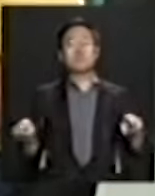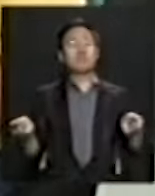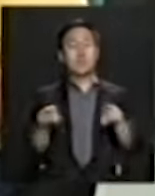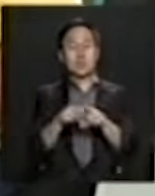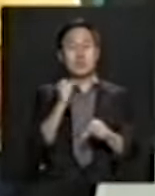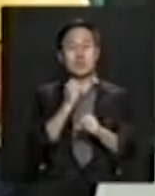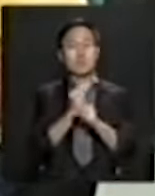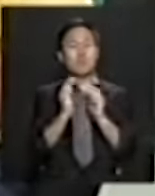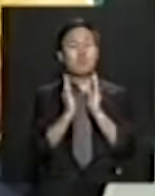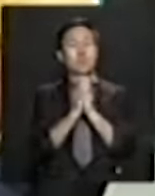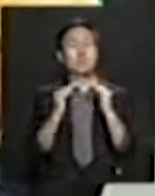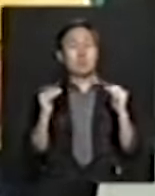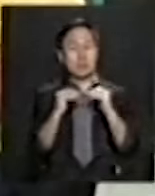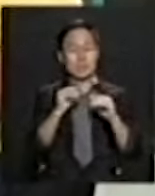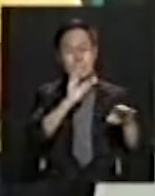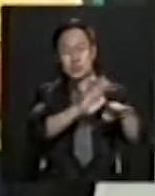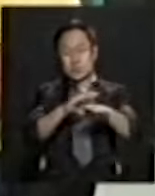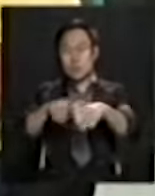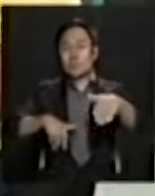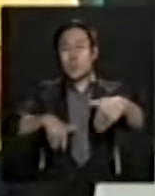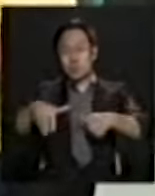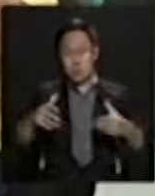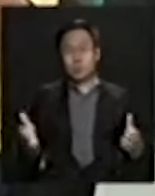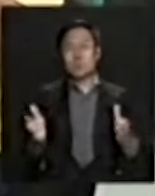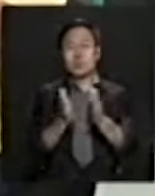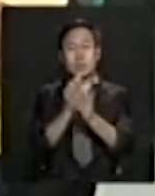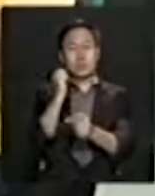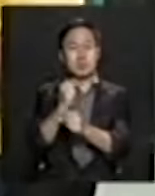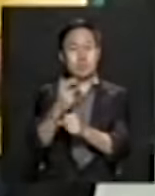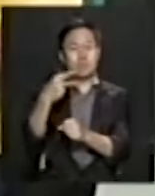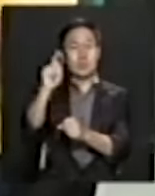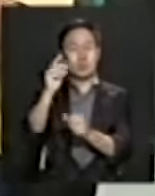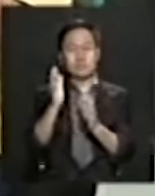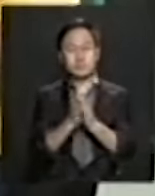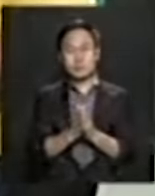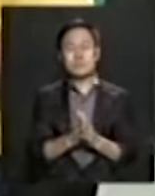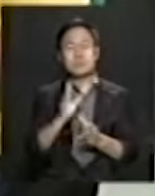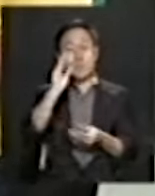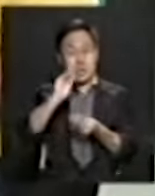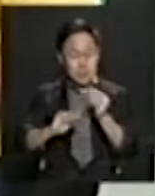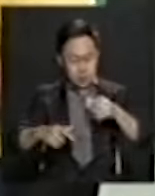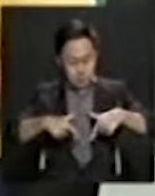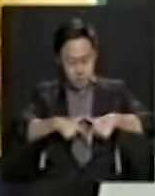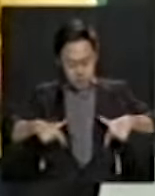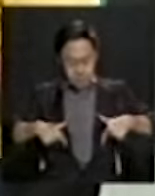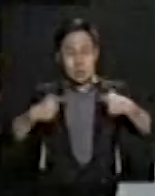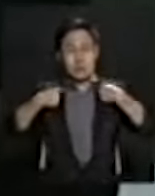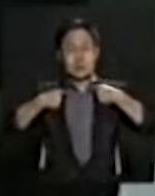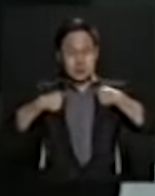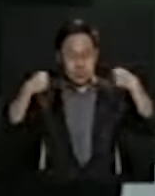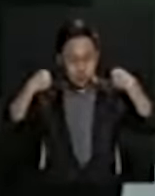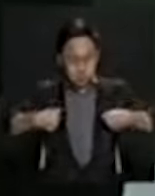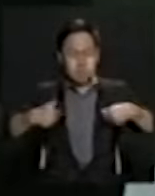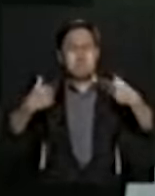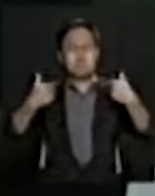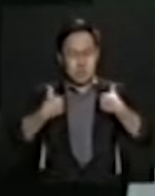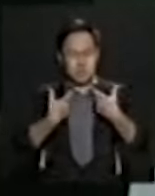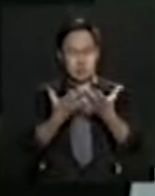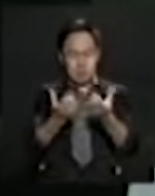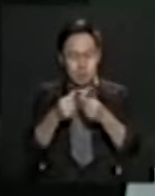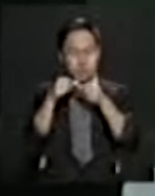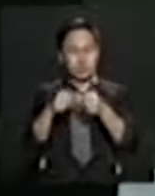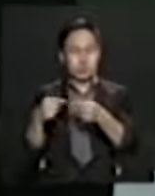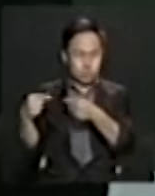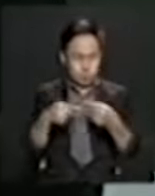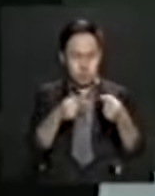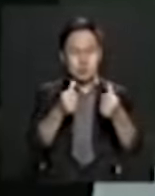ช่ครับ นะครับก็เรียนเชิญทุกท่านนะครับไปร่วมกันเบอร์วิ่งเสื้อเ ราย ังมีนะครับเรายังรับอยู ่ยังรับอยู ่